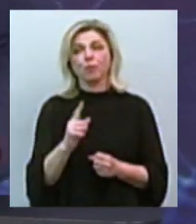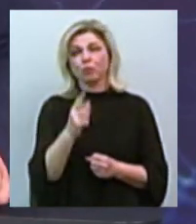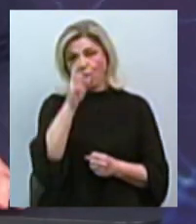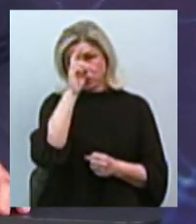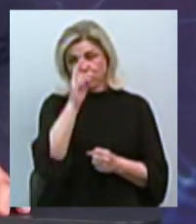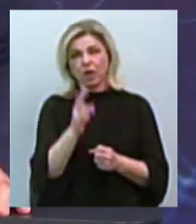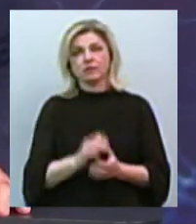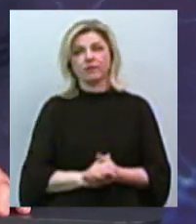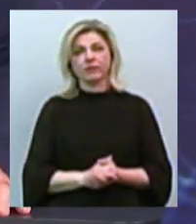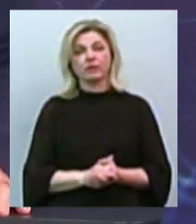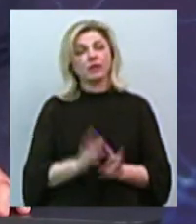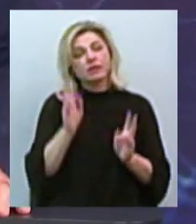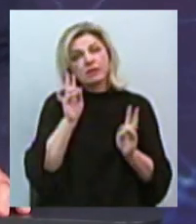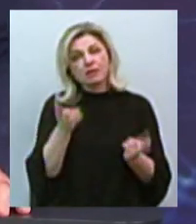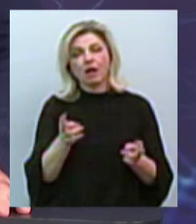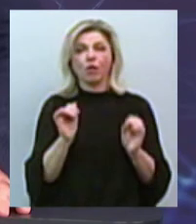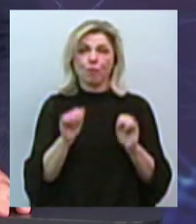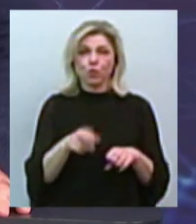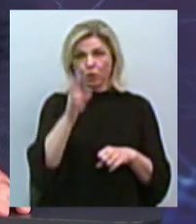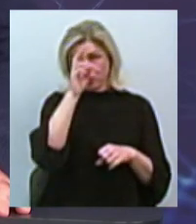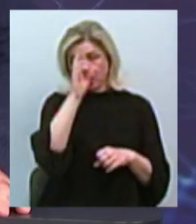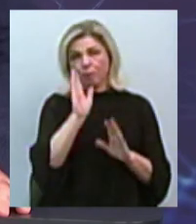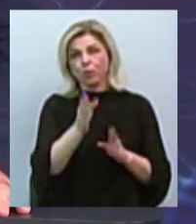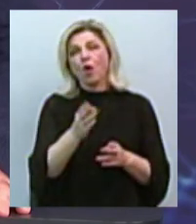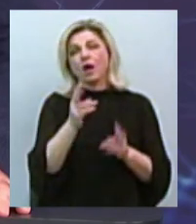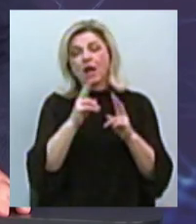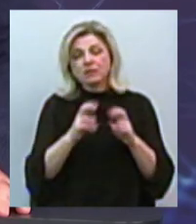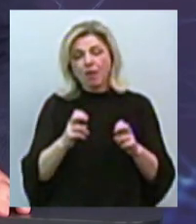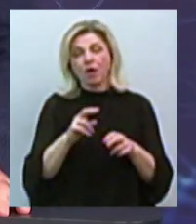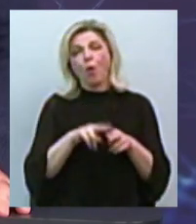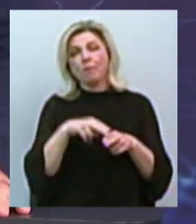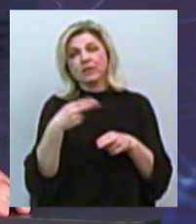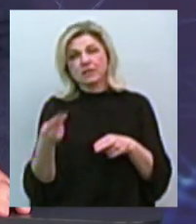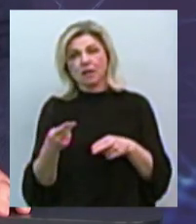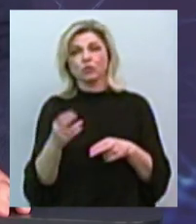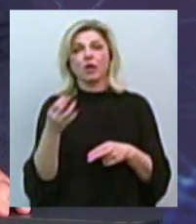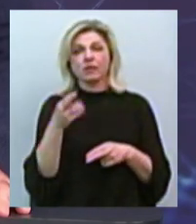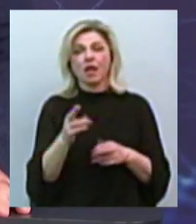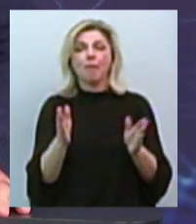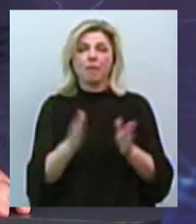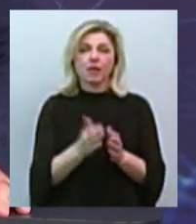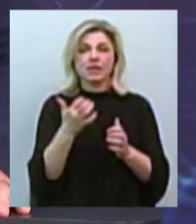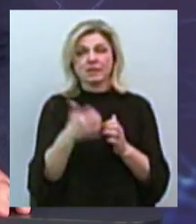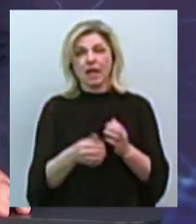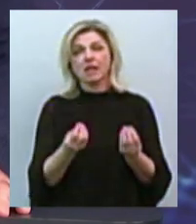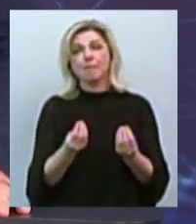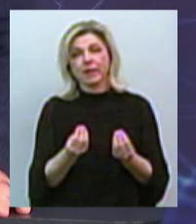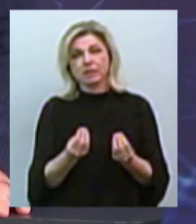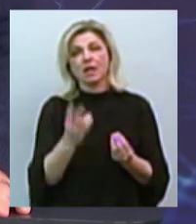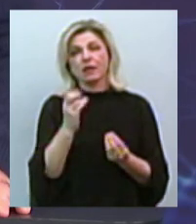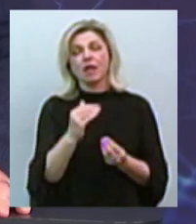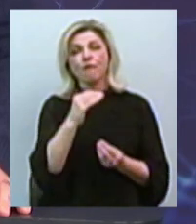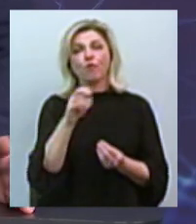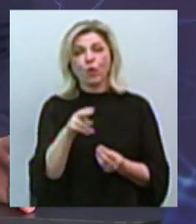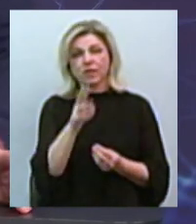государство... Не знаю, может быть, оно и будет рассматривать компенсацию, в том числе для малого и среднего бизнеса на фонд